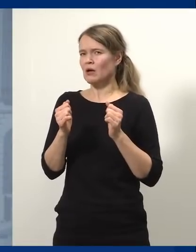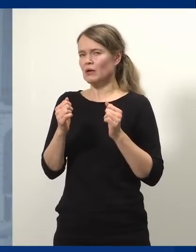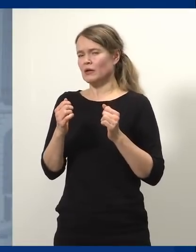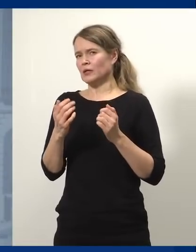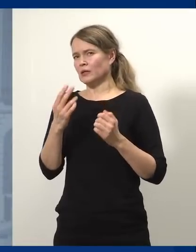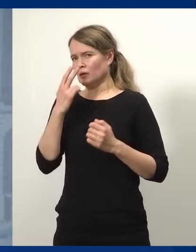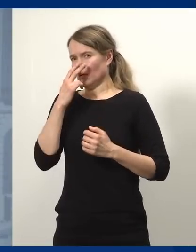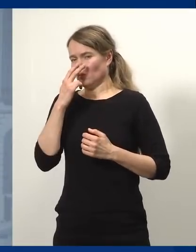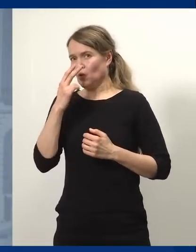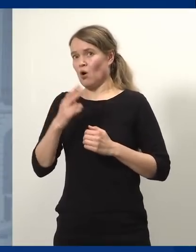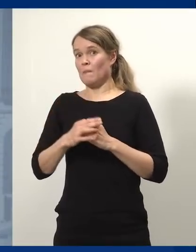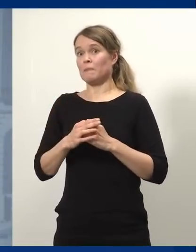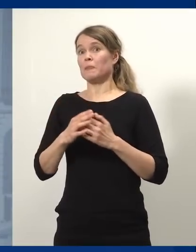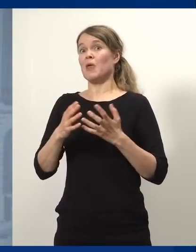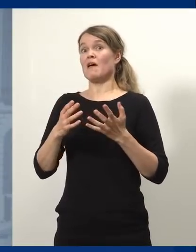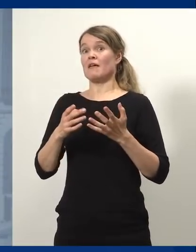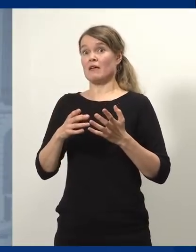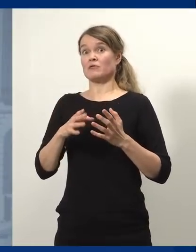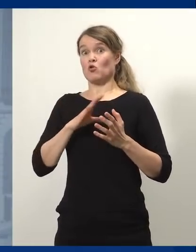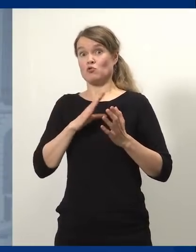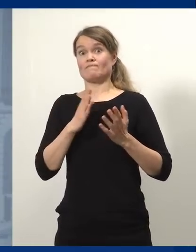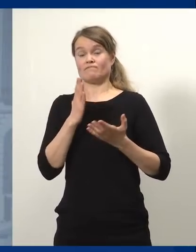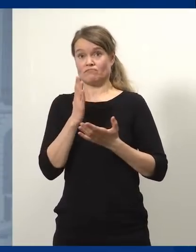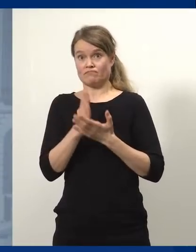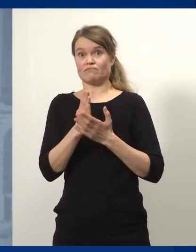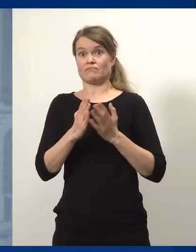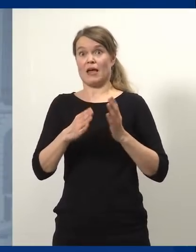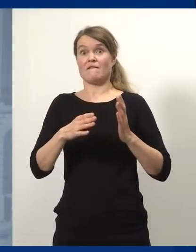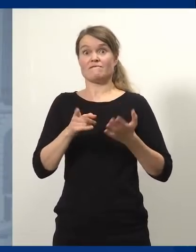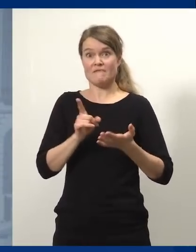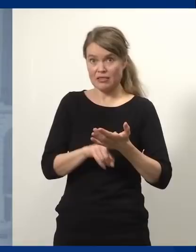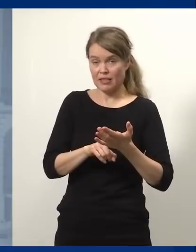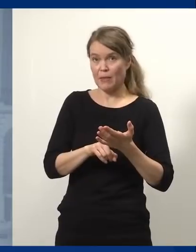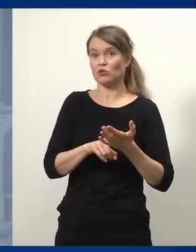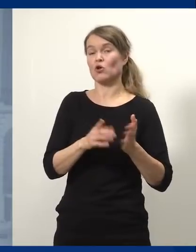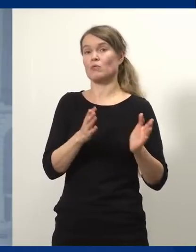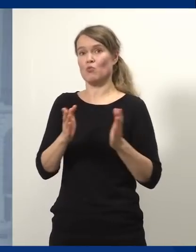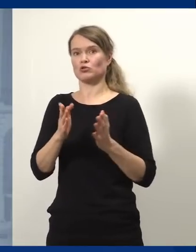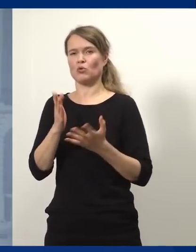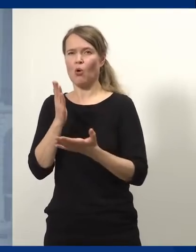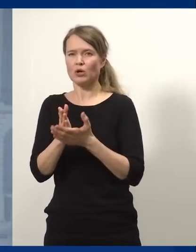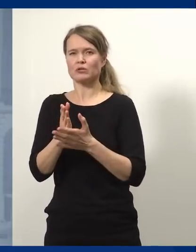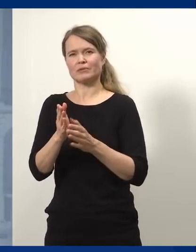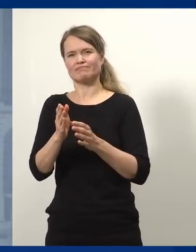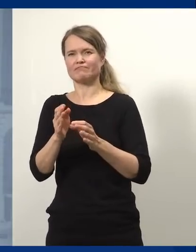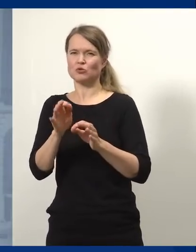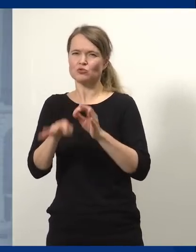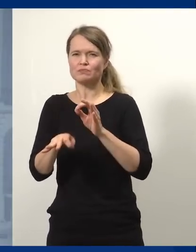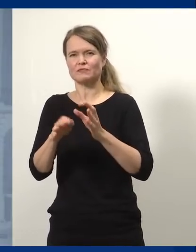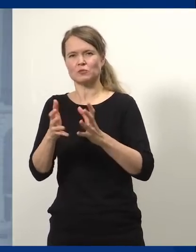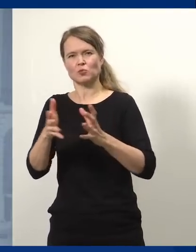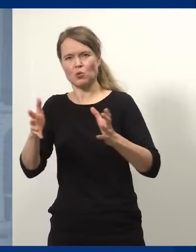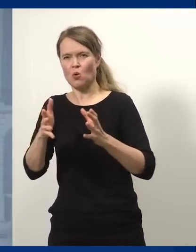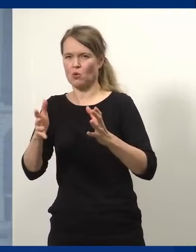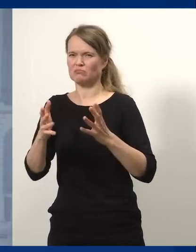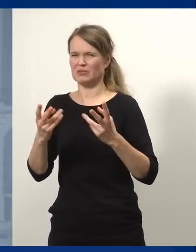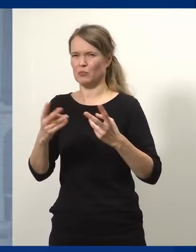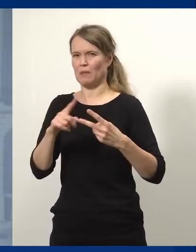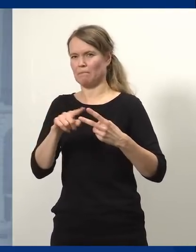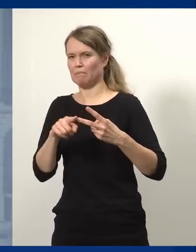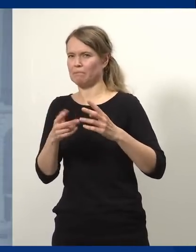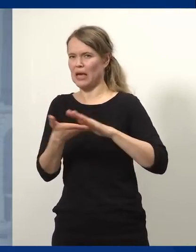olla välttämättömyysperusteet ja oikeasuhtaisuusperusteet. Emme voi ajatella niin, että ikään kuin